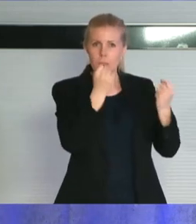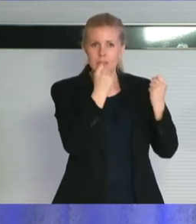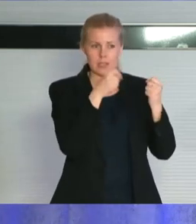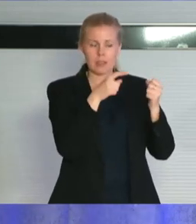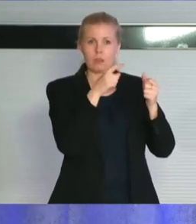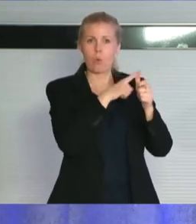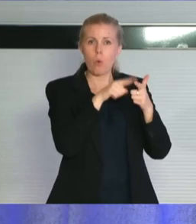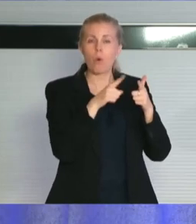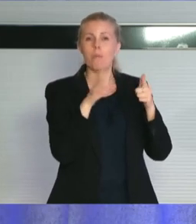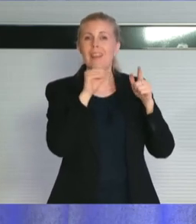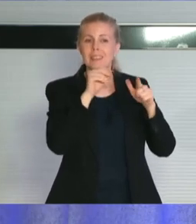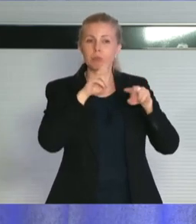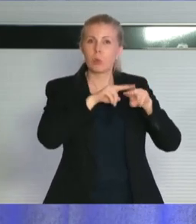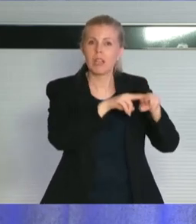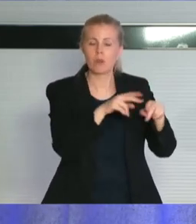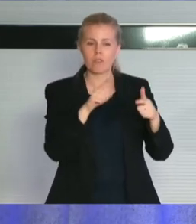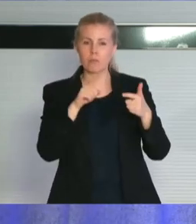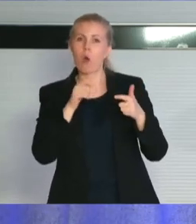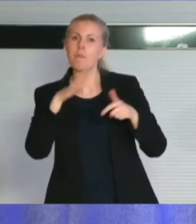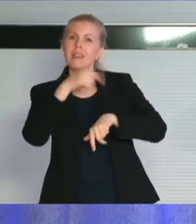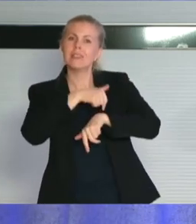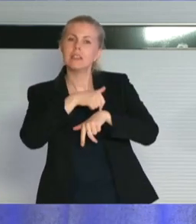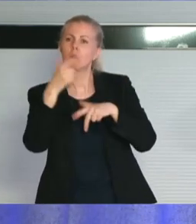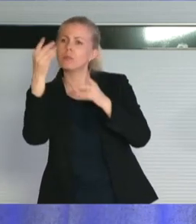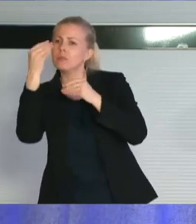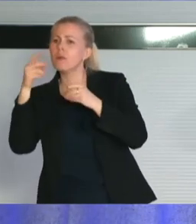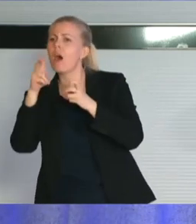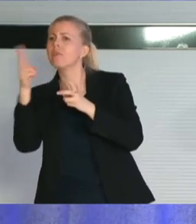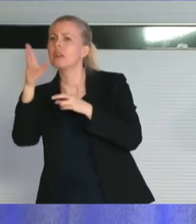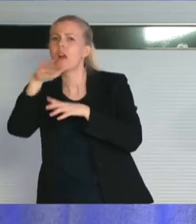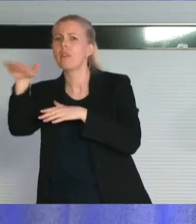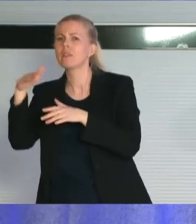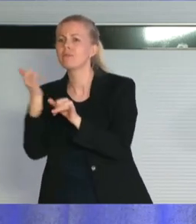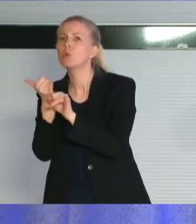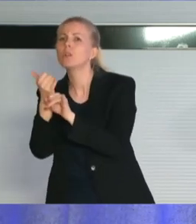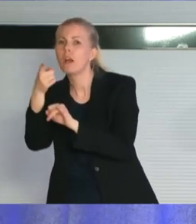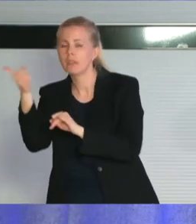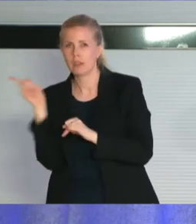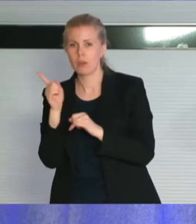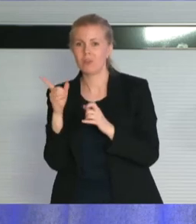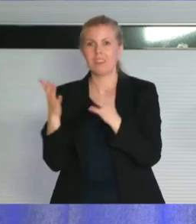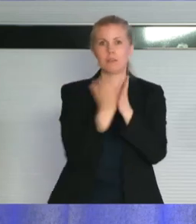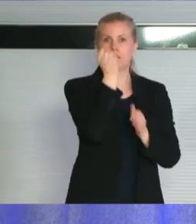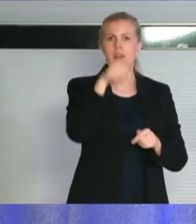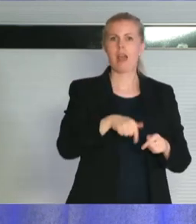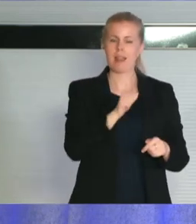vi trenger tid til å innhente mer kunnskap og erfaringer fra andre land, som gjør at vi kan tilpasse dette bedre i vår egen tjeneste. Vi trenger også